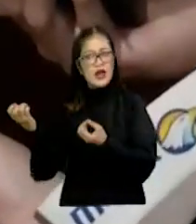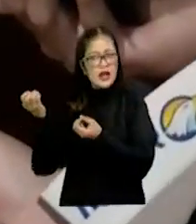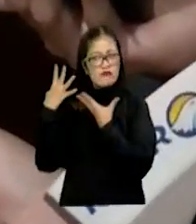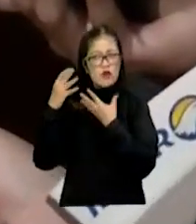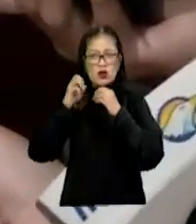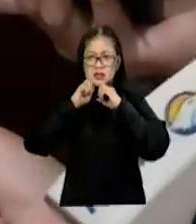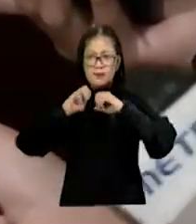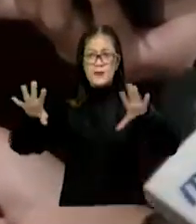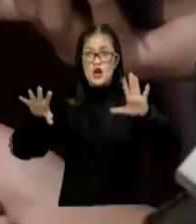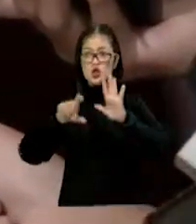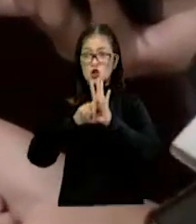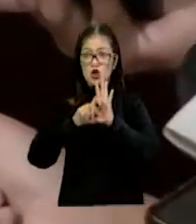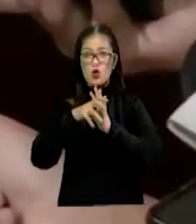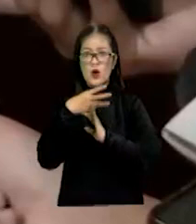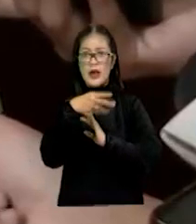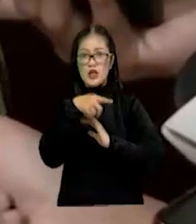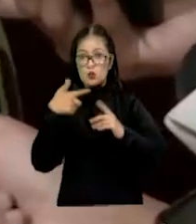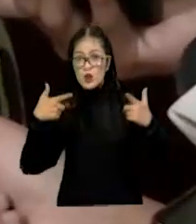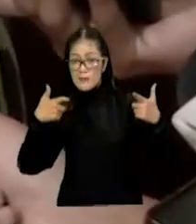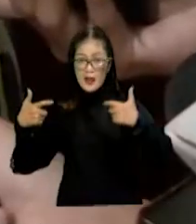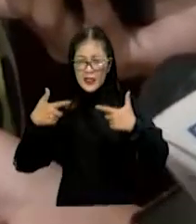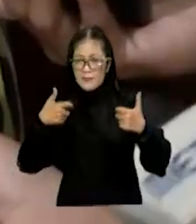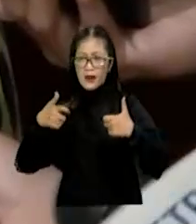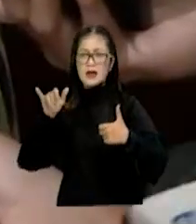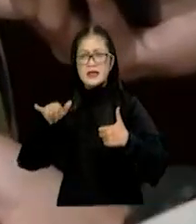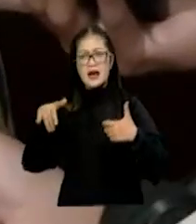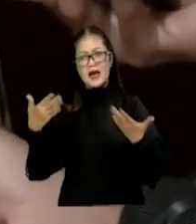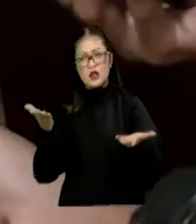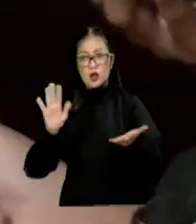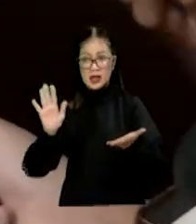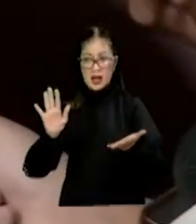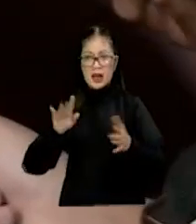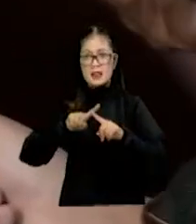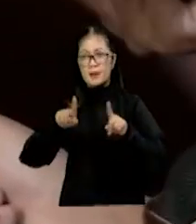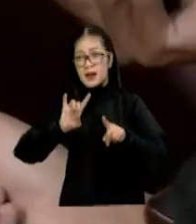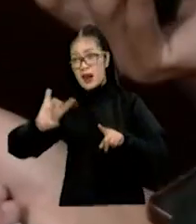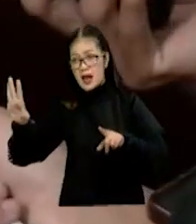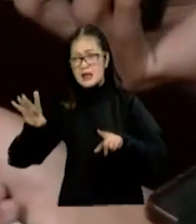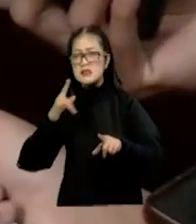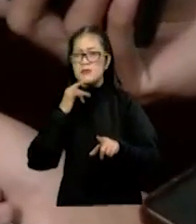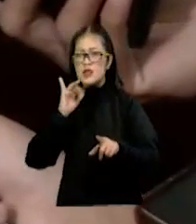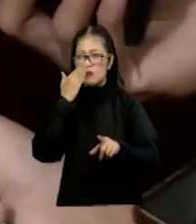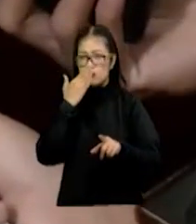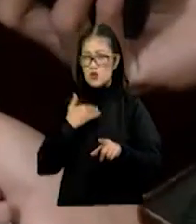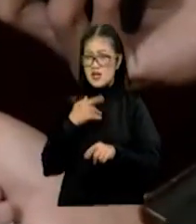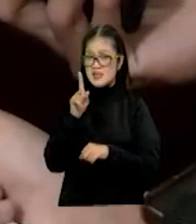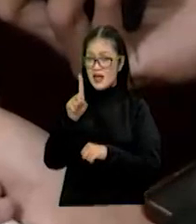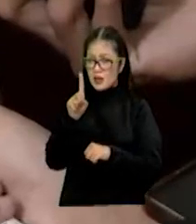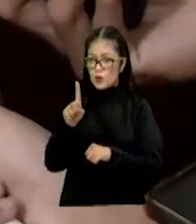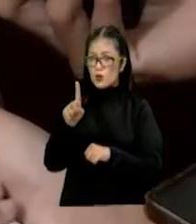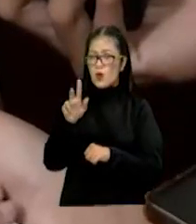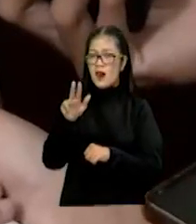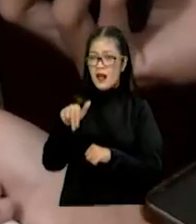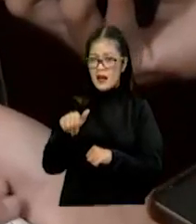E misalnya tembak-menembak dan sebagainya, itu pasti. Tapi yang lain sebenarnya kami punya satu yang lebih